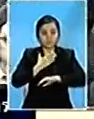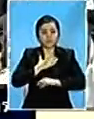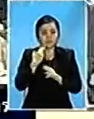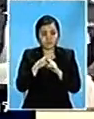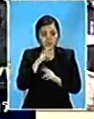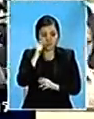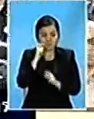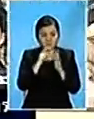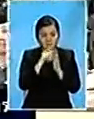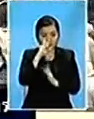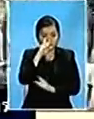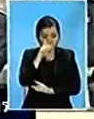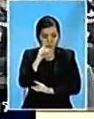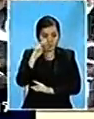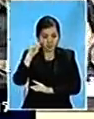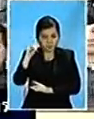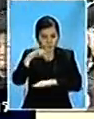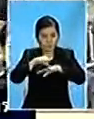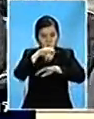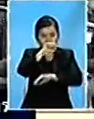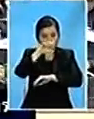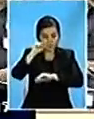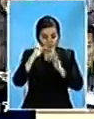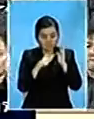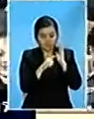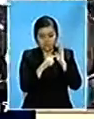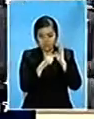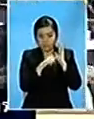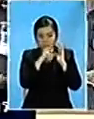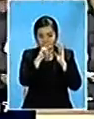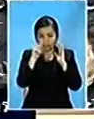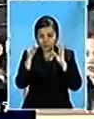ถียรสมาชิกสภาผู้แทนราษฎรจังหวัดนนทบุรีพรรคเพื่อไทย